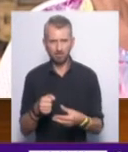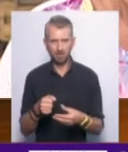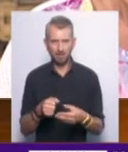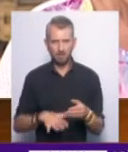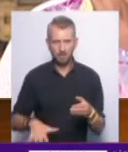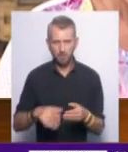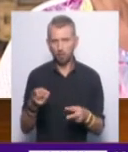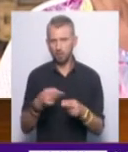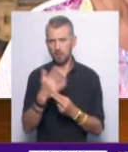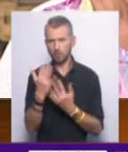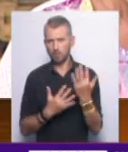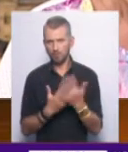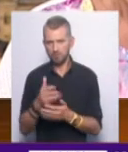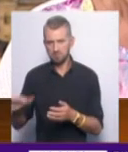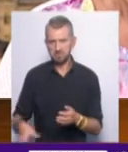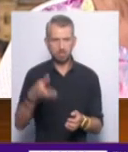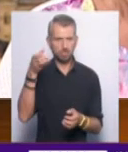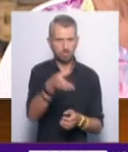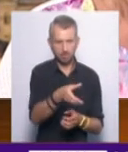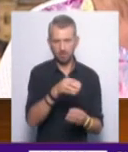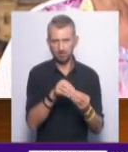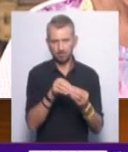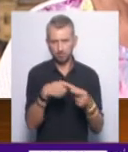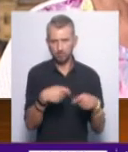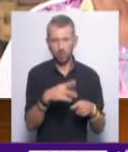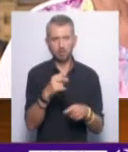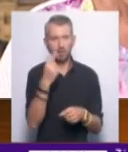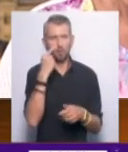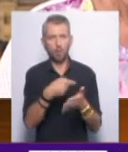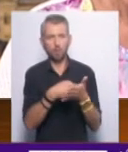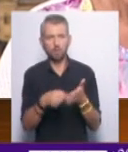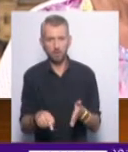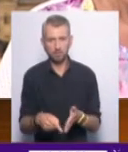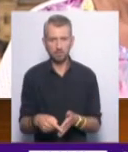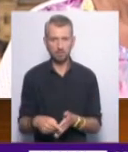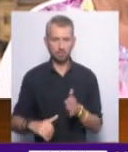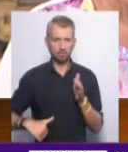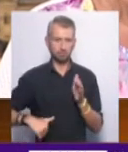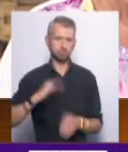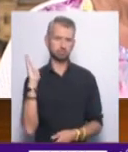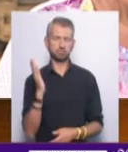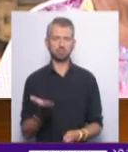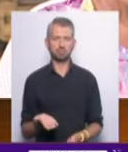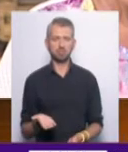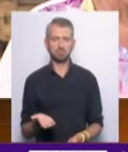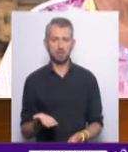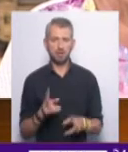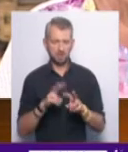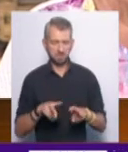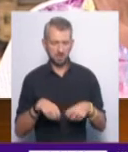рукавичок підіймають і знову людям продають. На зауваження, а не пішов би тріна. Розберіться, будь ласка.